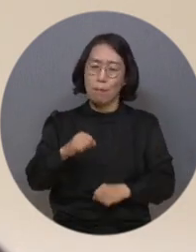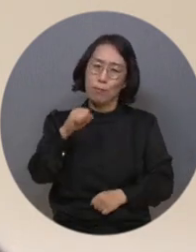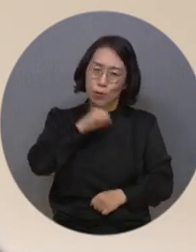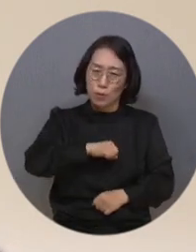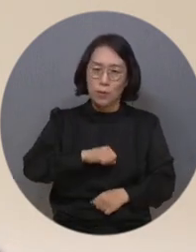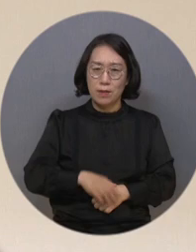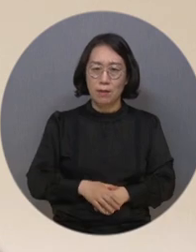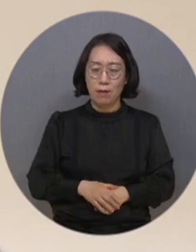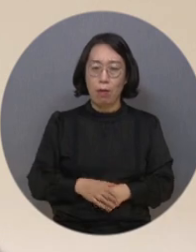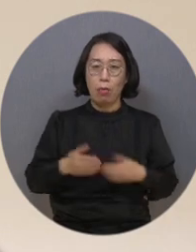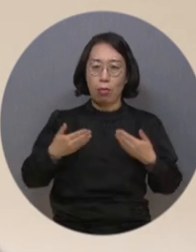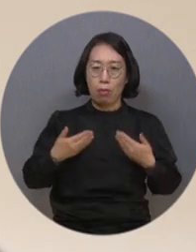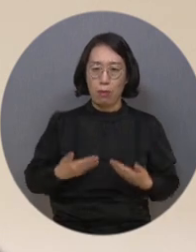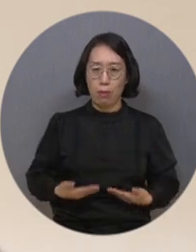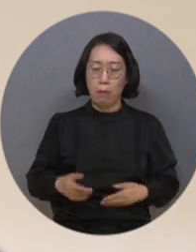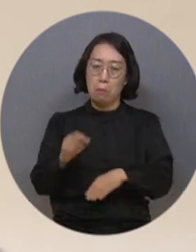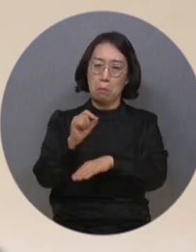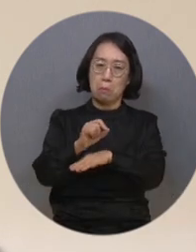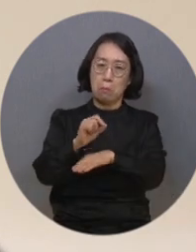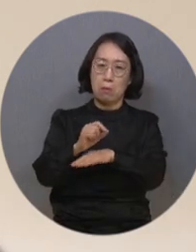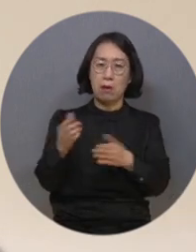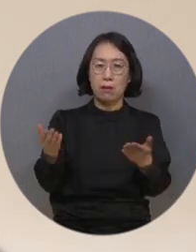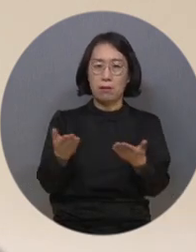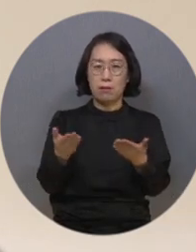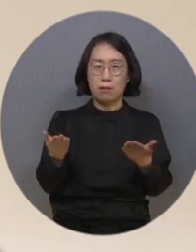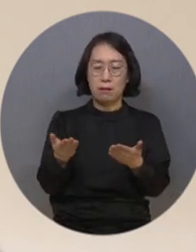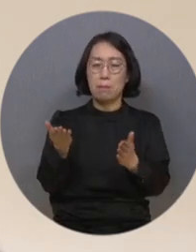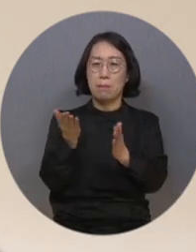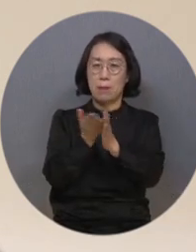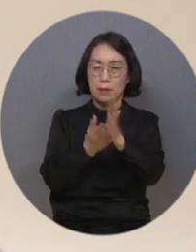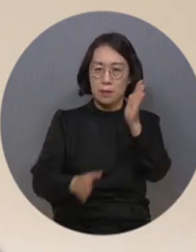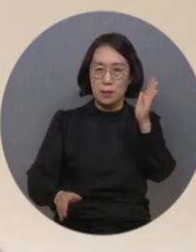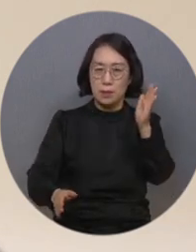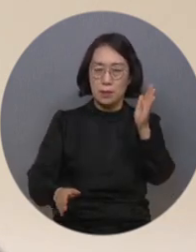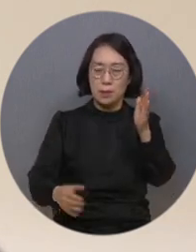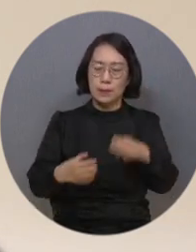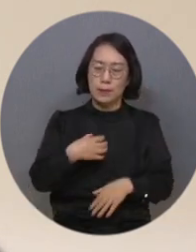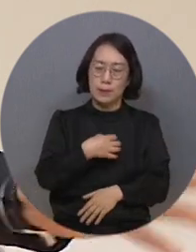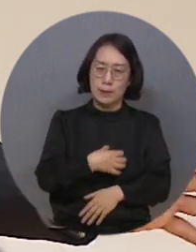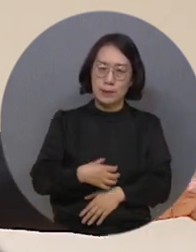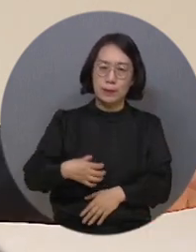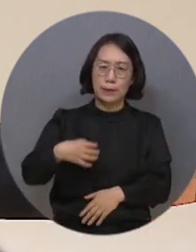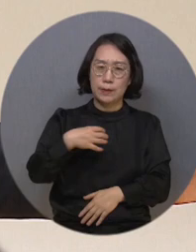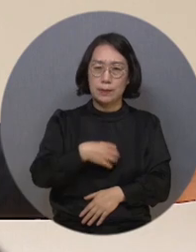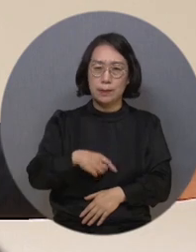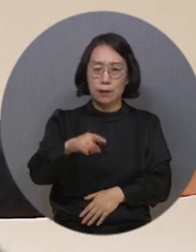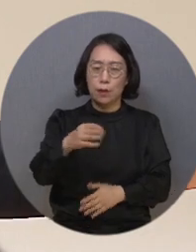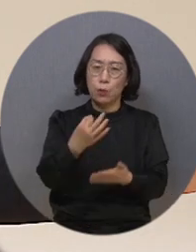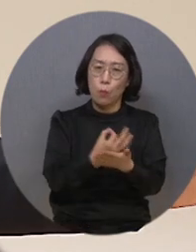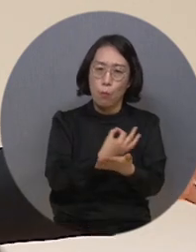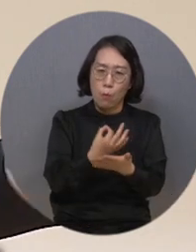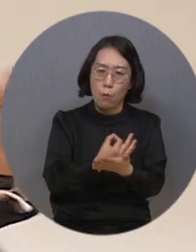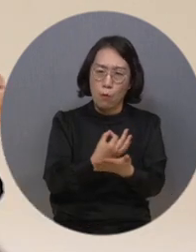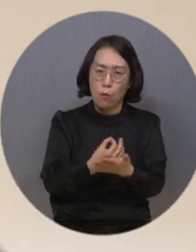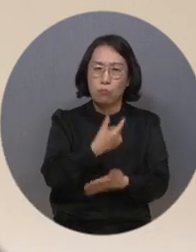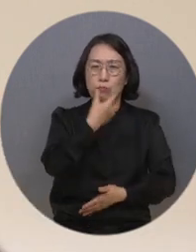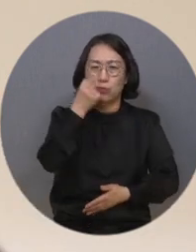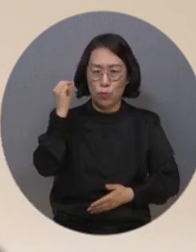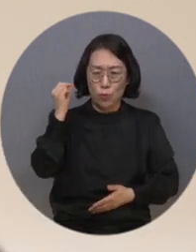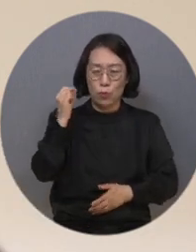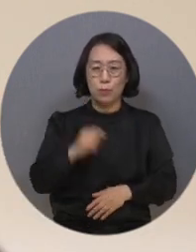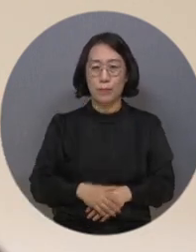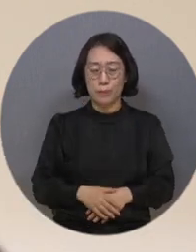이렇게 일하는 게 어울리지가 않는 것 같더라고. 그렇게 고심하고 있는데 이렇게 돈 벌어서도 안 되고 그렇게